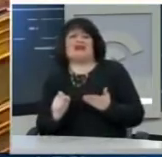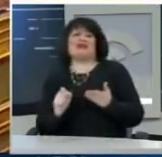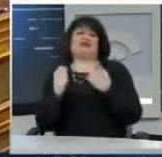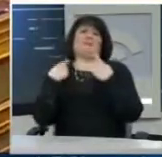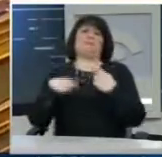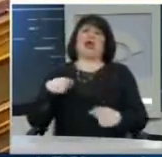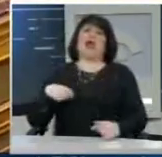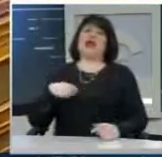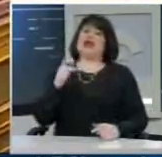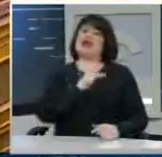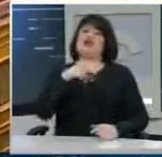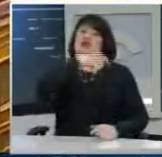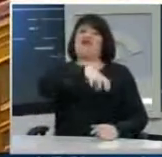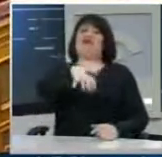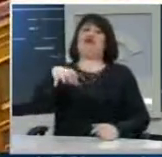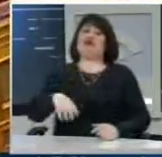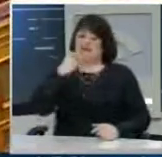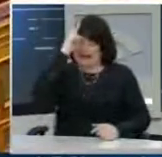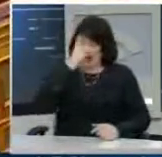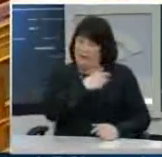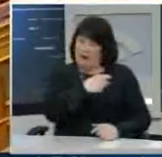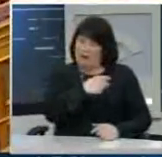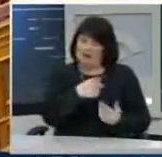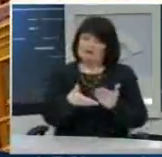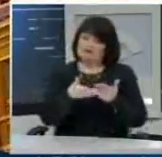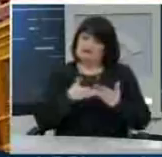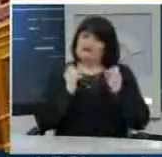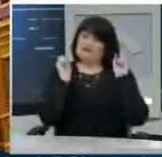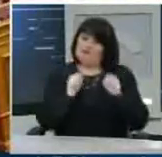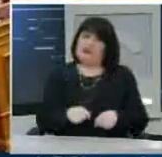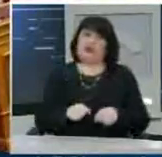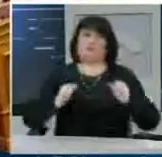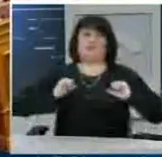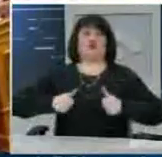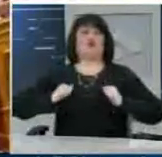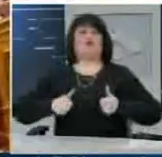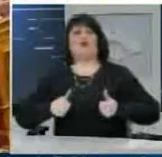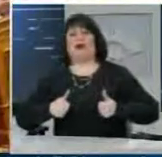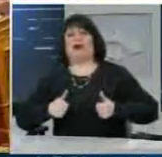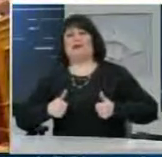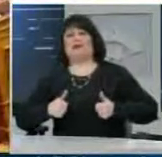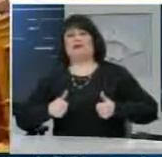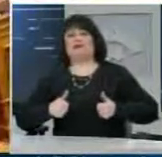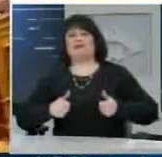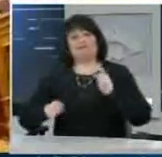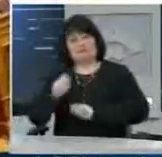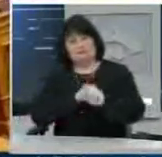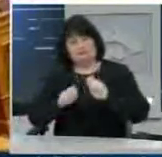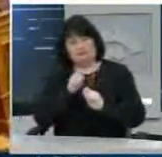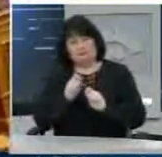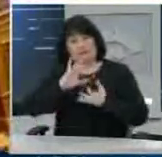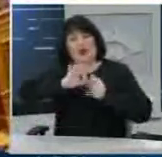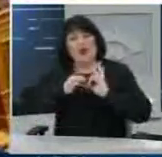μέλη κοινωνικών φορέων, ήταν αυτοί που πήραν πρόσφατα την πρωτοβουλία για τη συγκρότηση